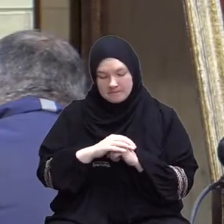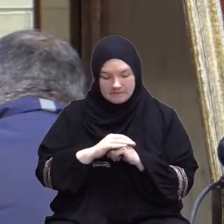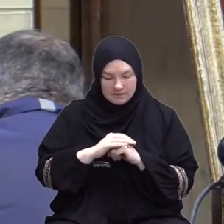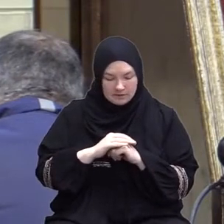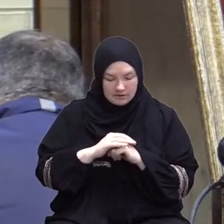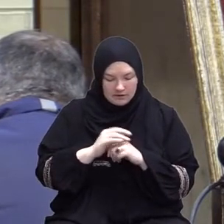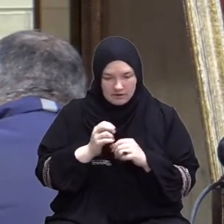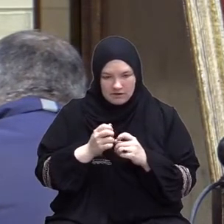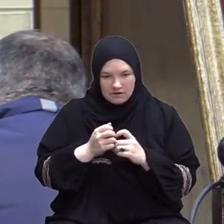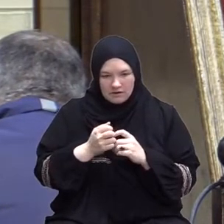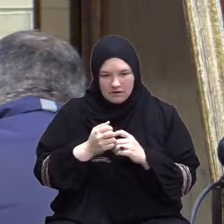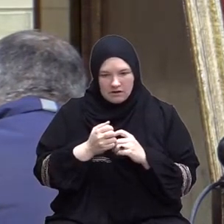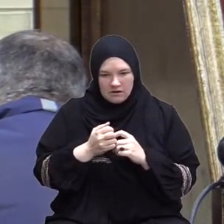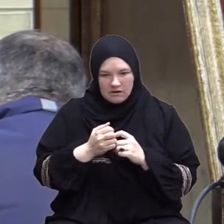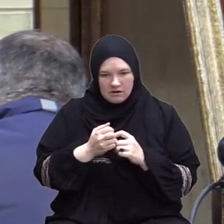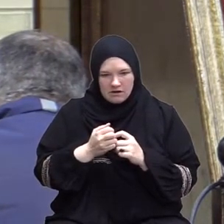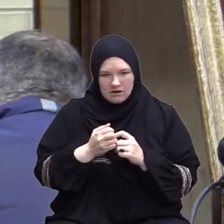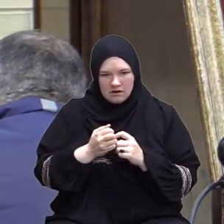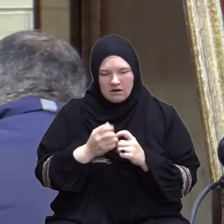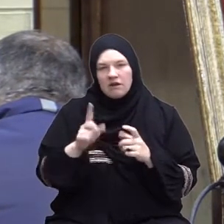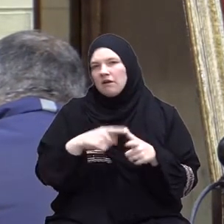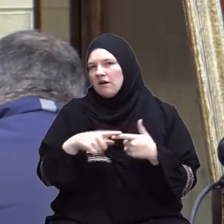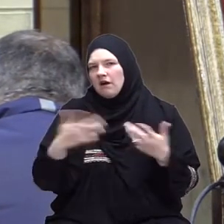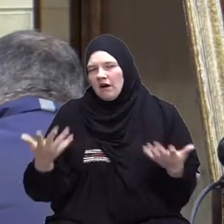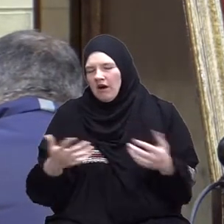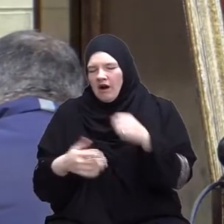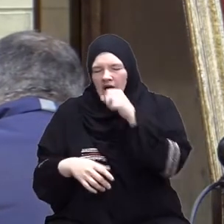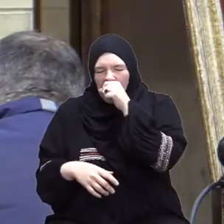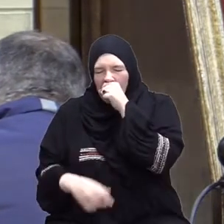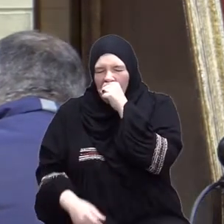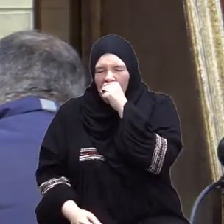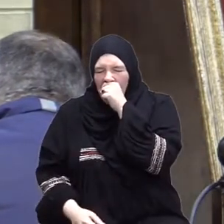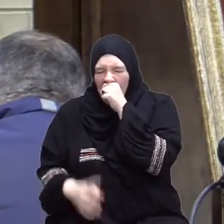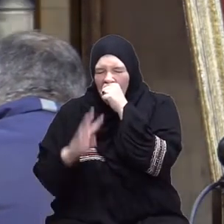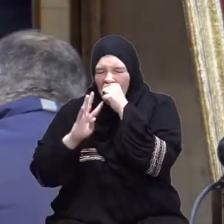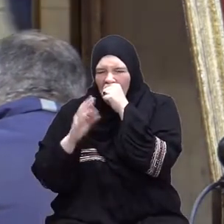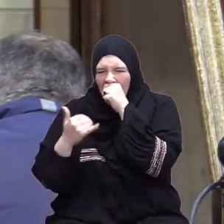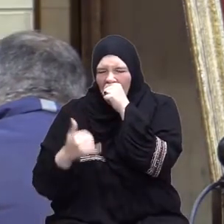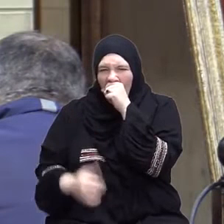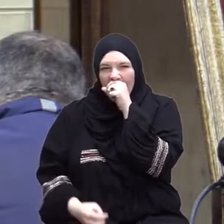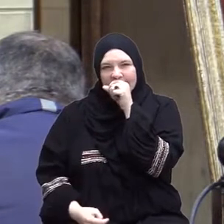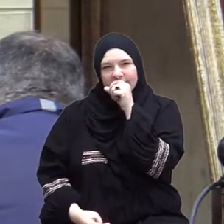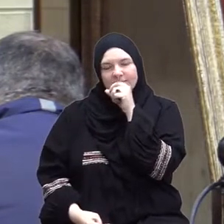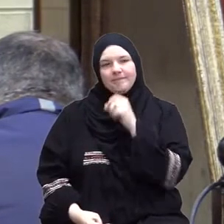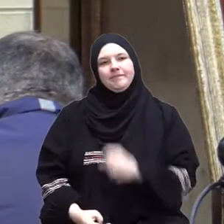عَلَيْكُمْ. And then what? وَأَوْفُوا بِعَهْدِي.